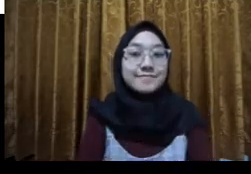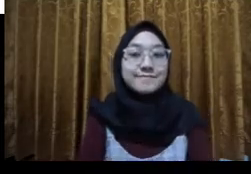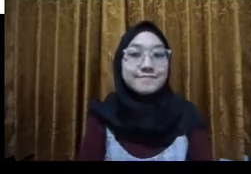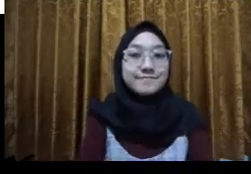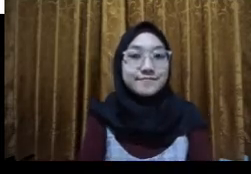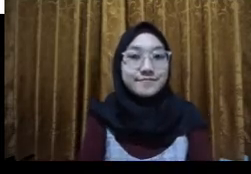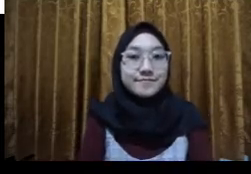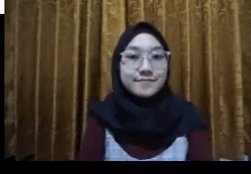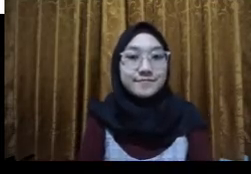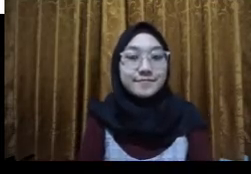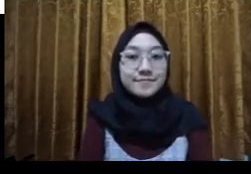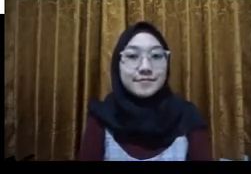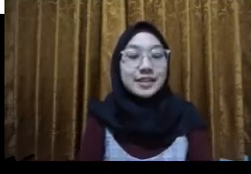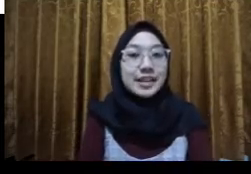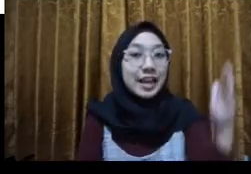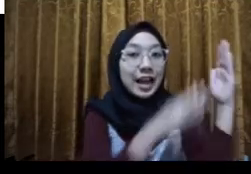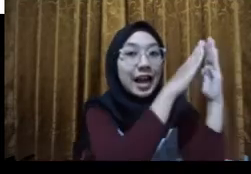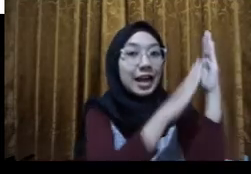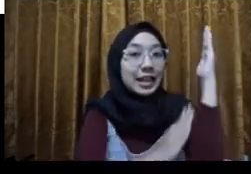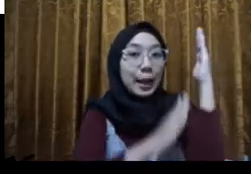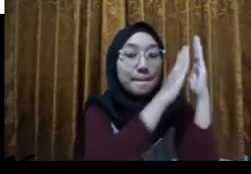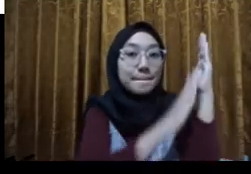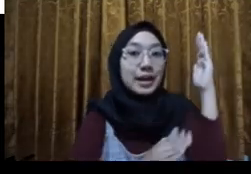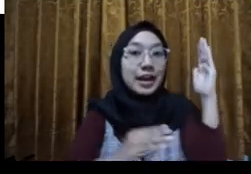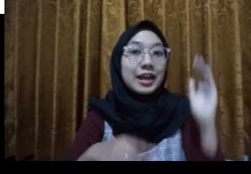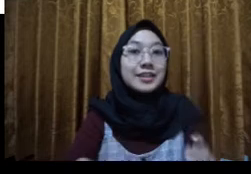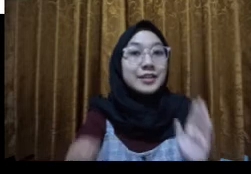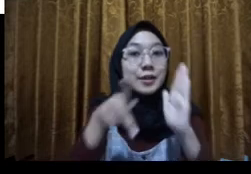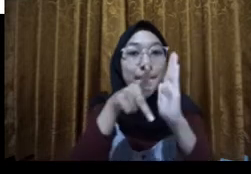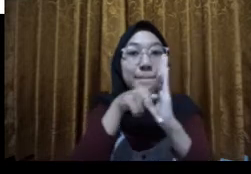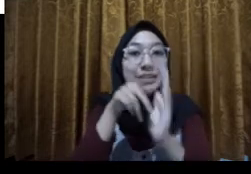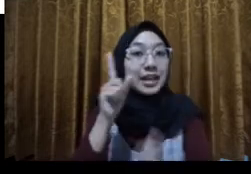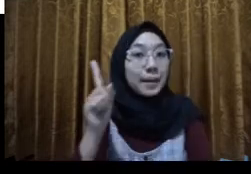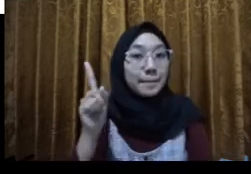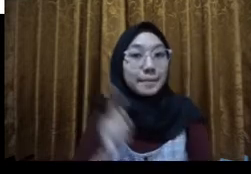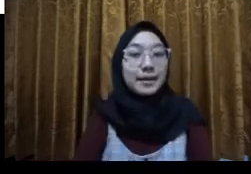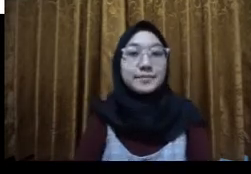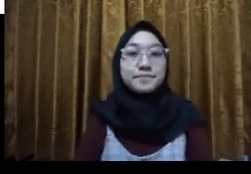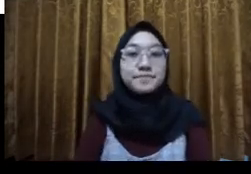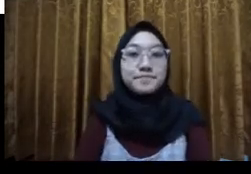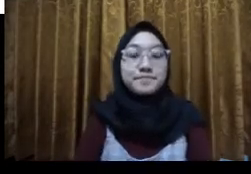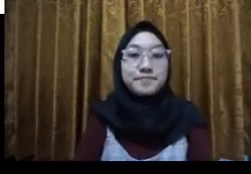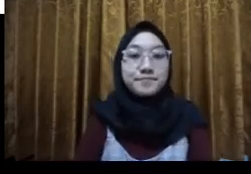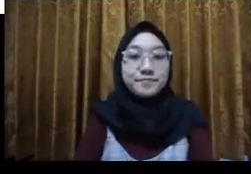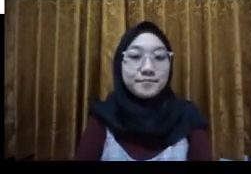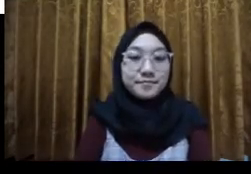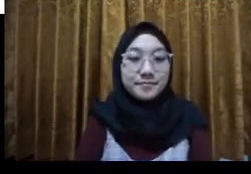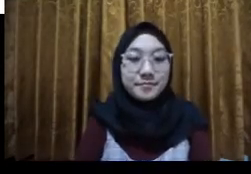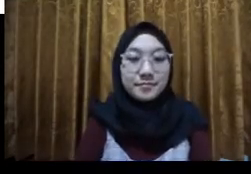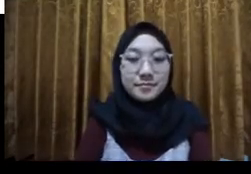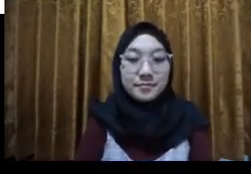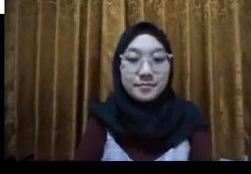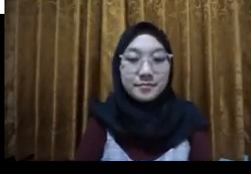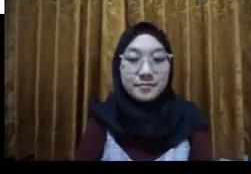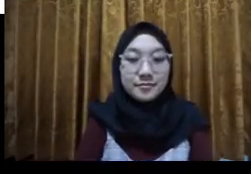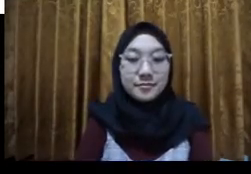di halaman utama atau halaman depan daripada aplikasi yang namanya Bookworm. Jadi aplikasi